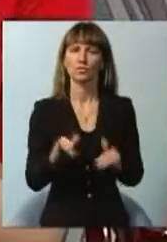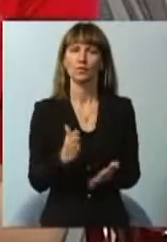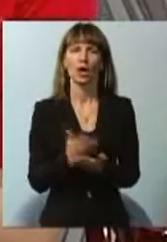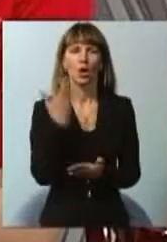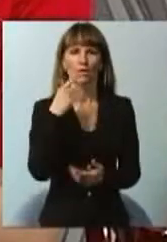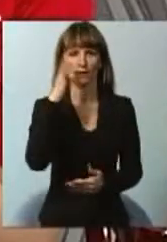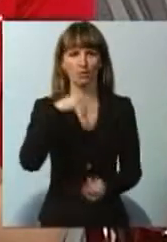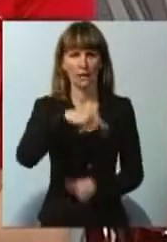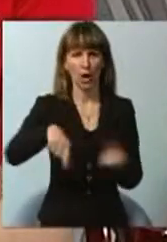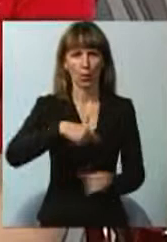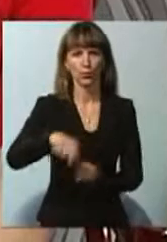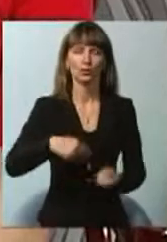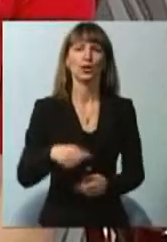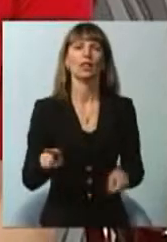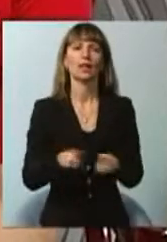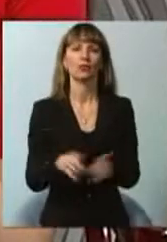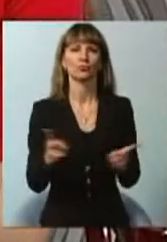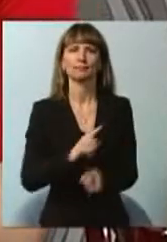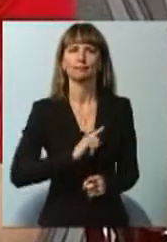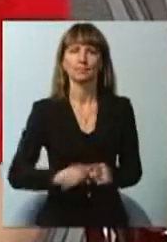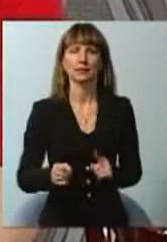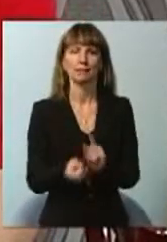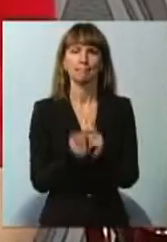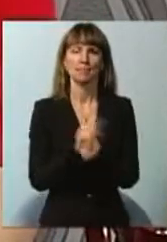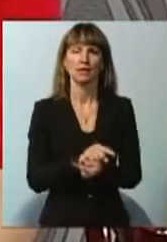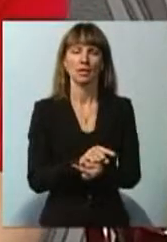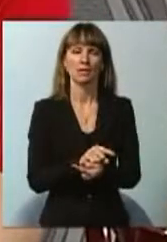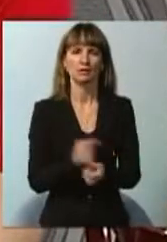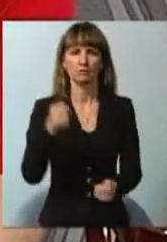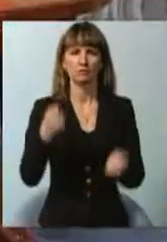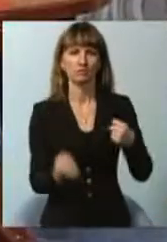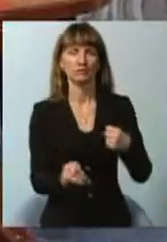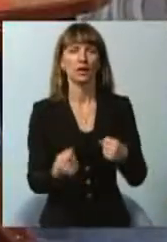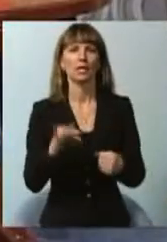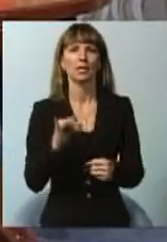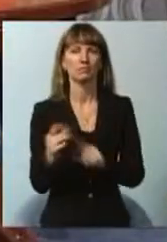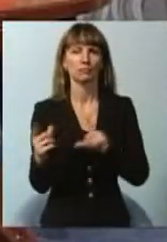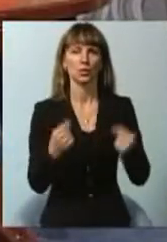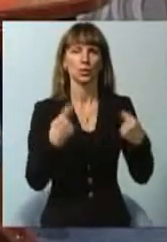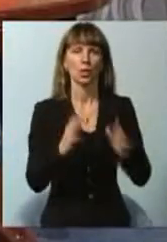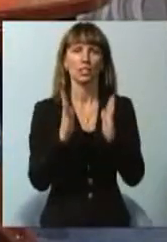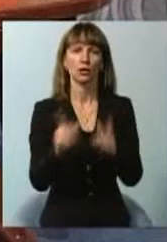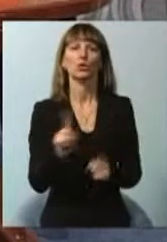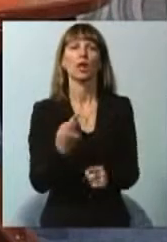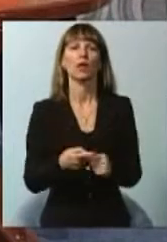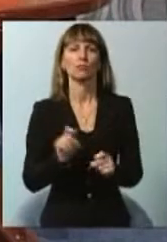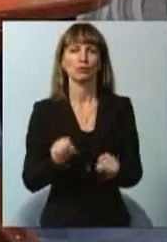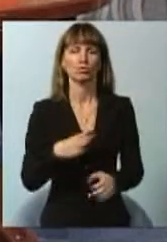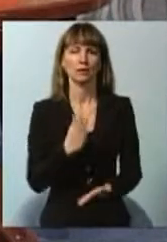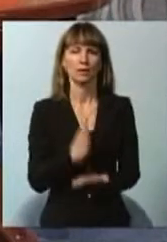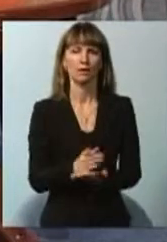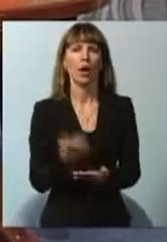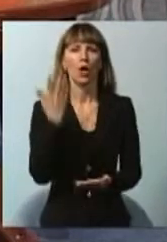вода закручується, то також слід дуже швидко міняти штурвал та рухатися в іншому напрямку. Що це може бути за явище, коли